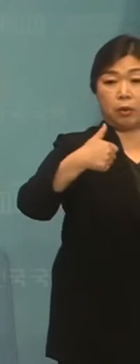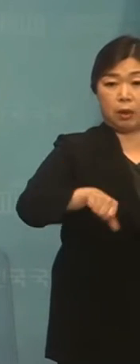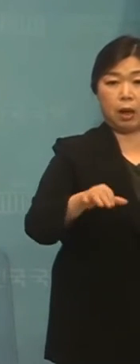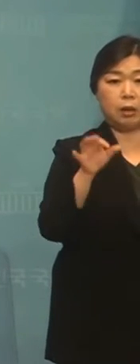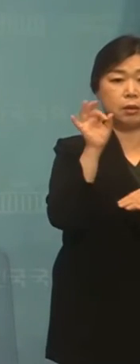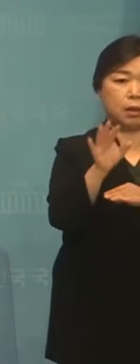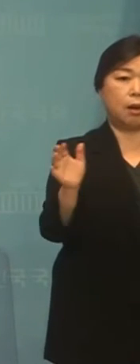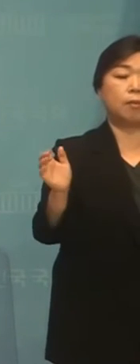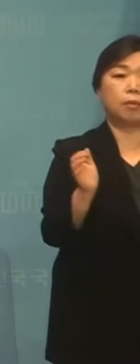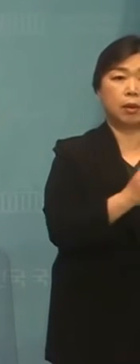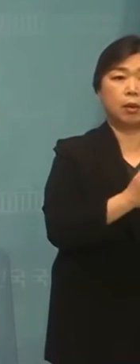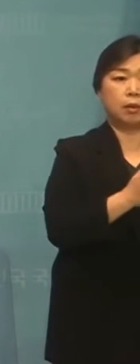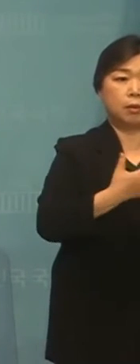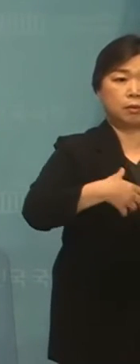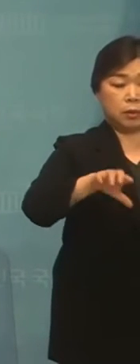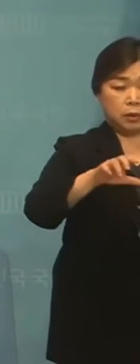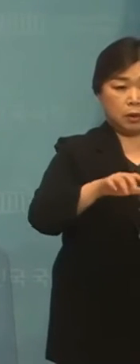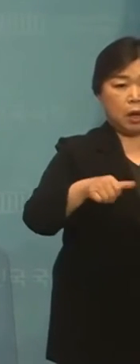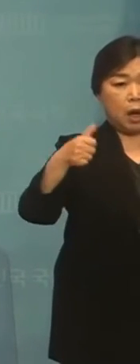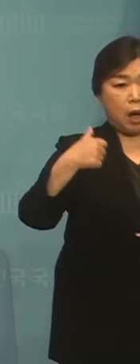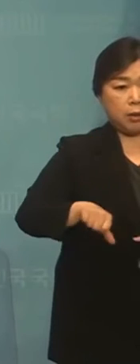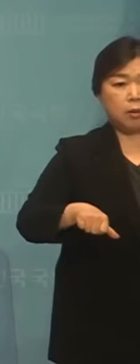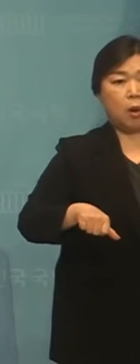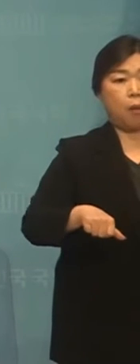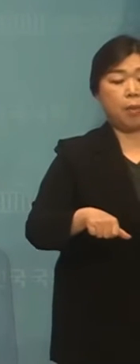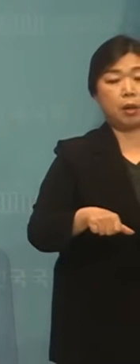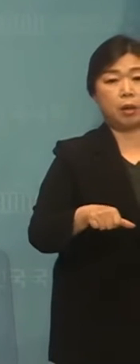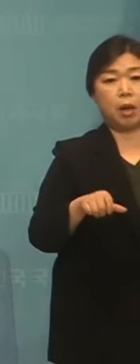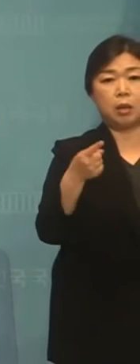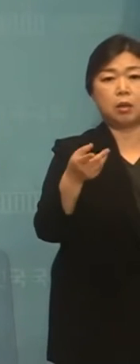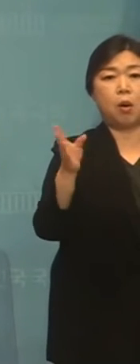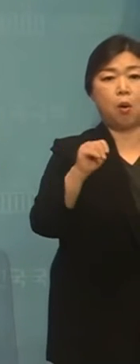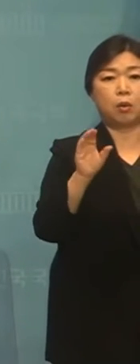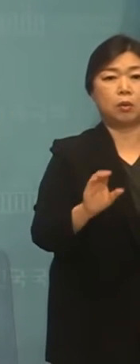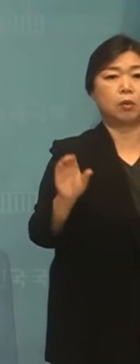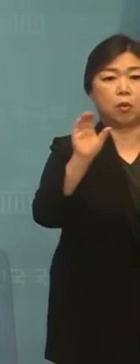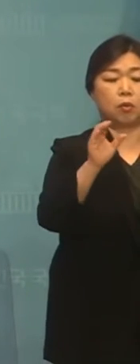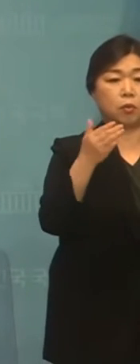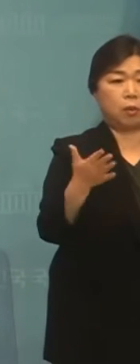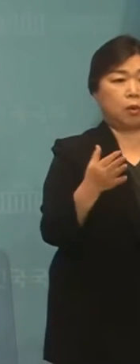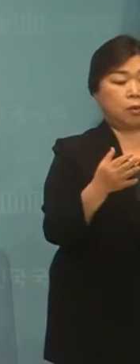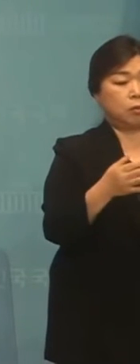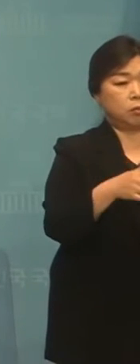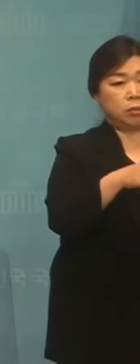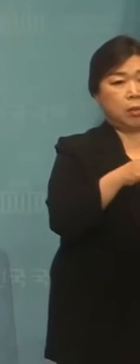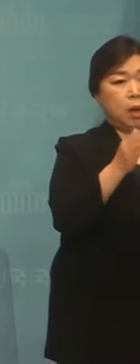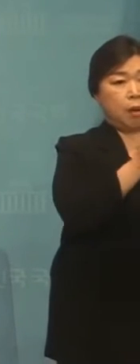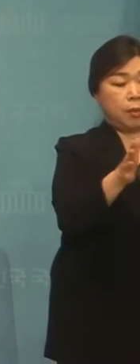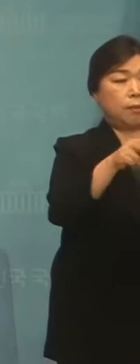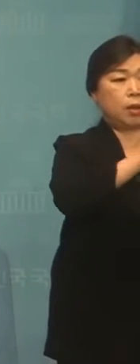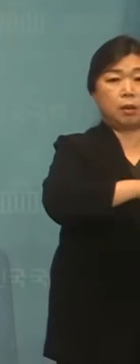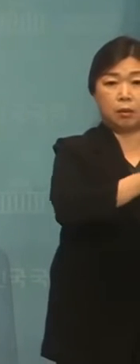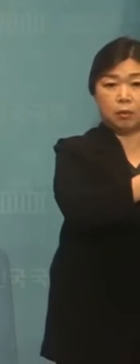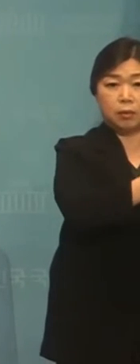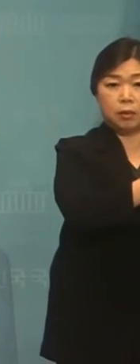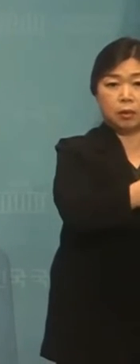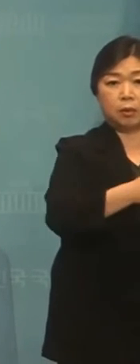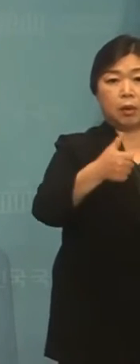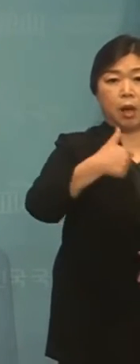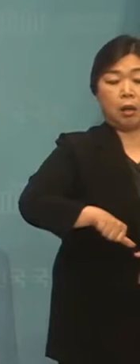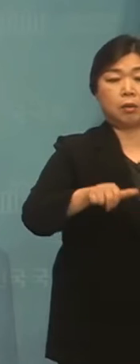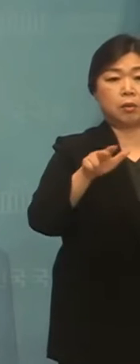매입하게 되는데요. 아들은 다시 엄마에게 웃돈 1억 원을 주고 분양권을 팝니다. 아들은